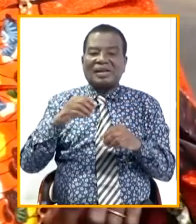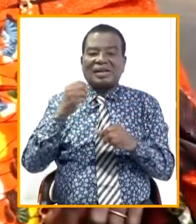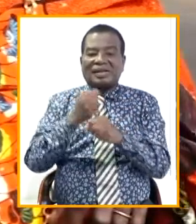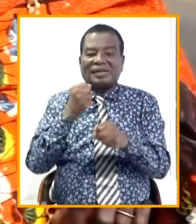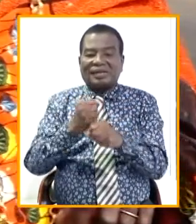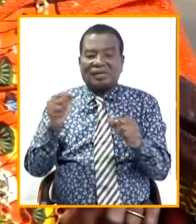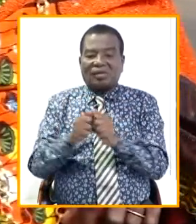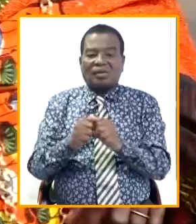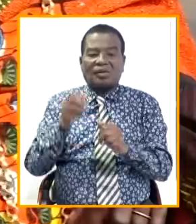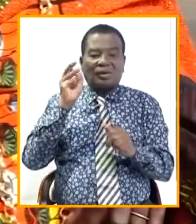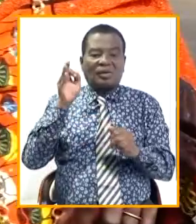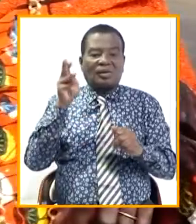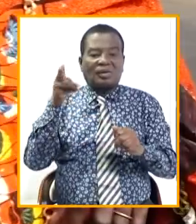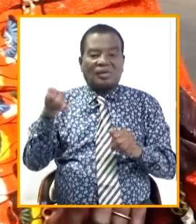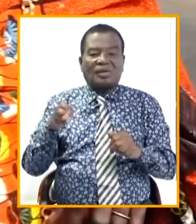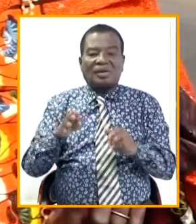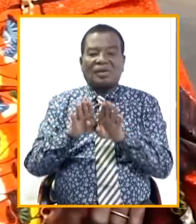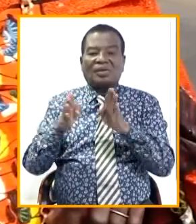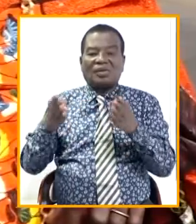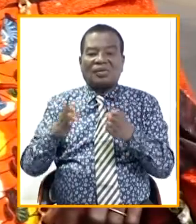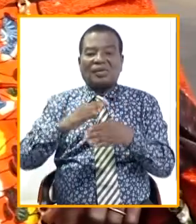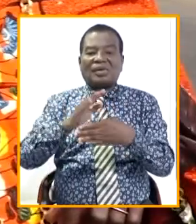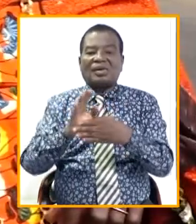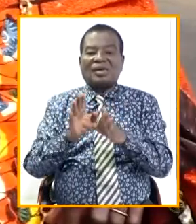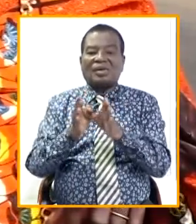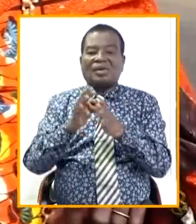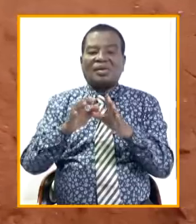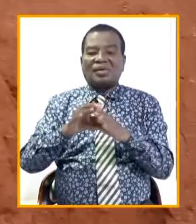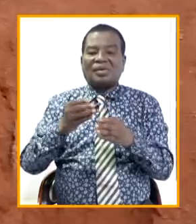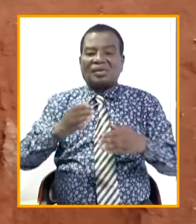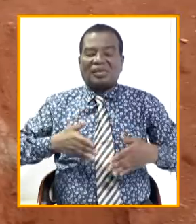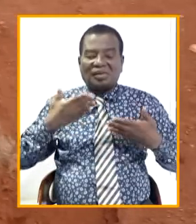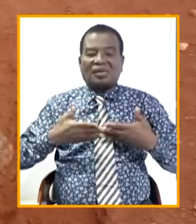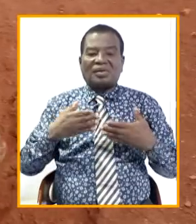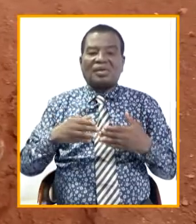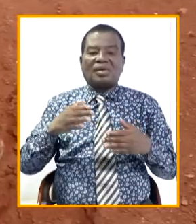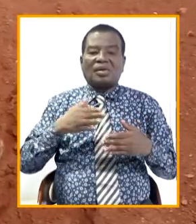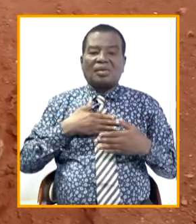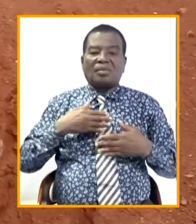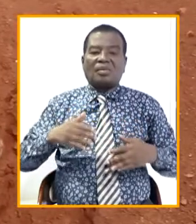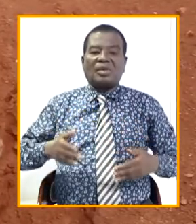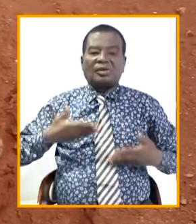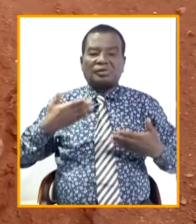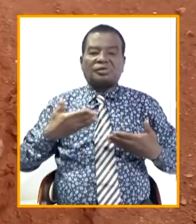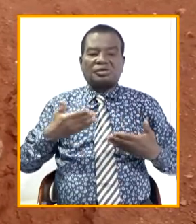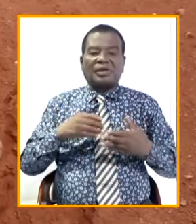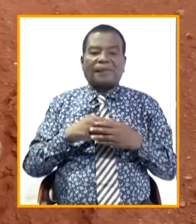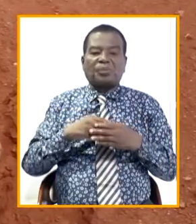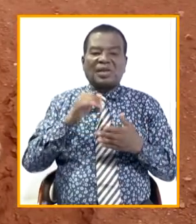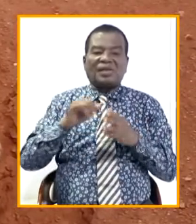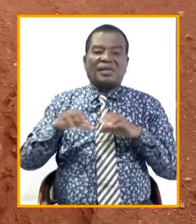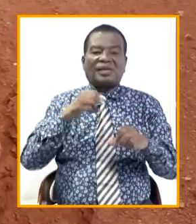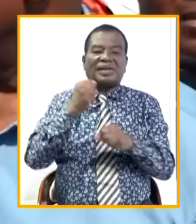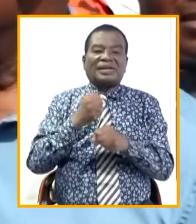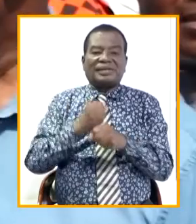porte du bonheur, la porte de l'émergence dont nous parlons tant. Ma satisfaction au ministre des Infrastructures. Il fait un